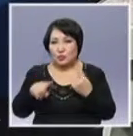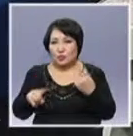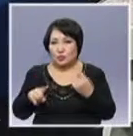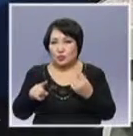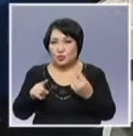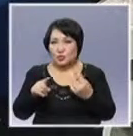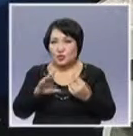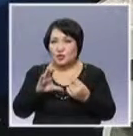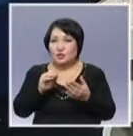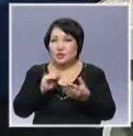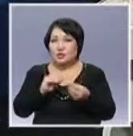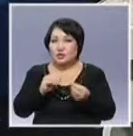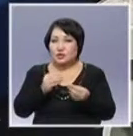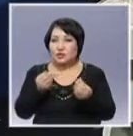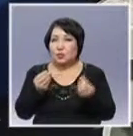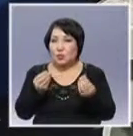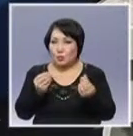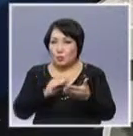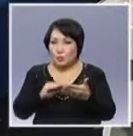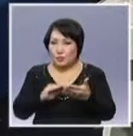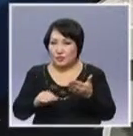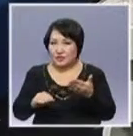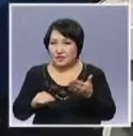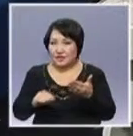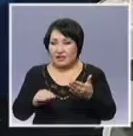То есть не 120, а...